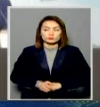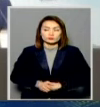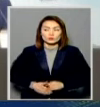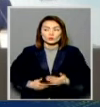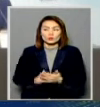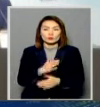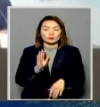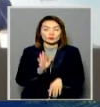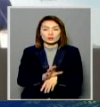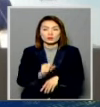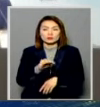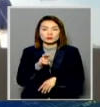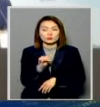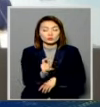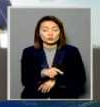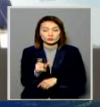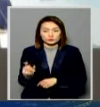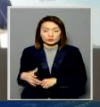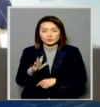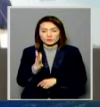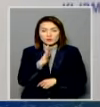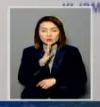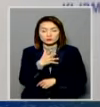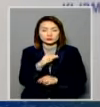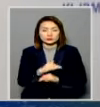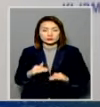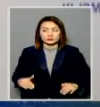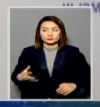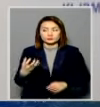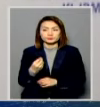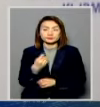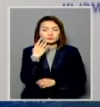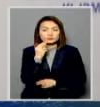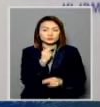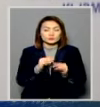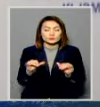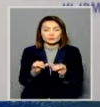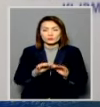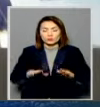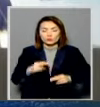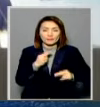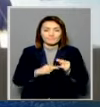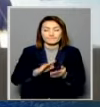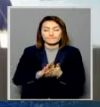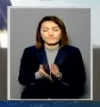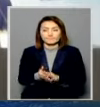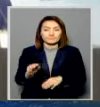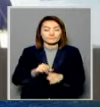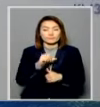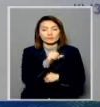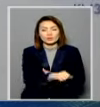Жаңа қаулыға сәйкес Атырау облысының тұрғындарына 5 жасқа дейінгі балаларды сондай қоғамдық тамақтану орындарында тамақ ішу жағдайларын